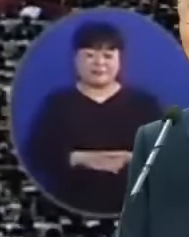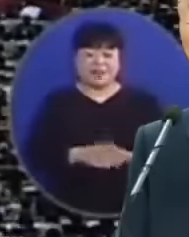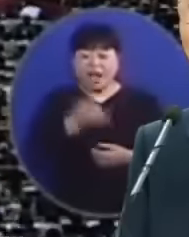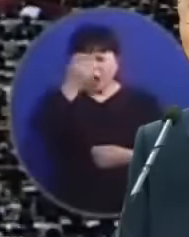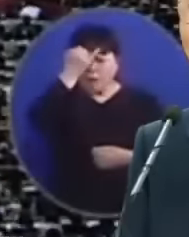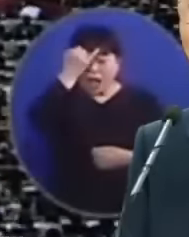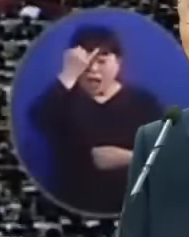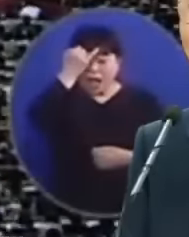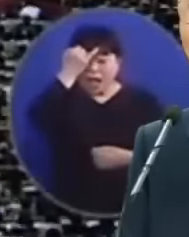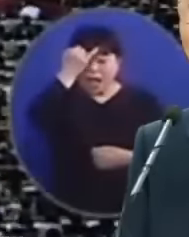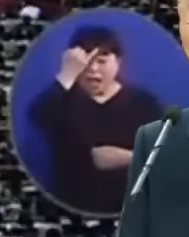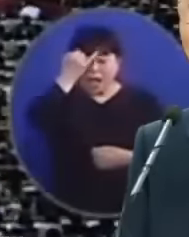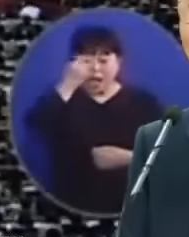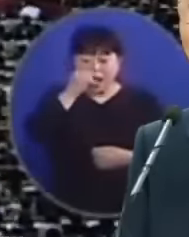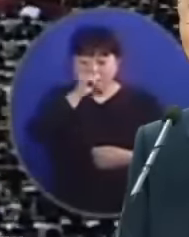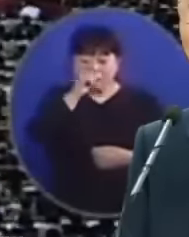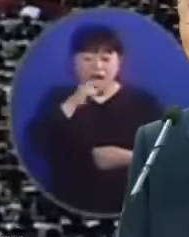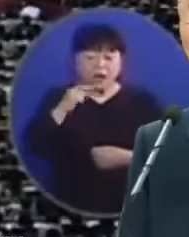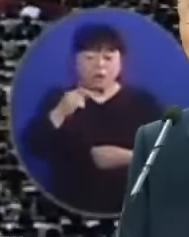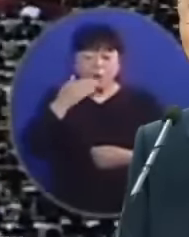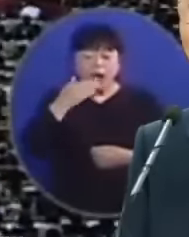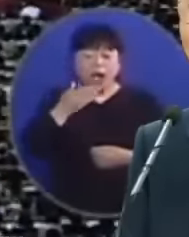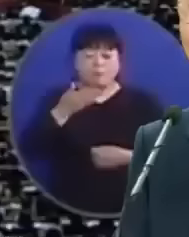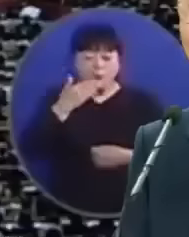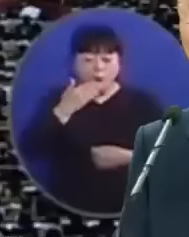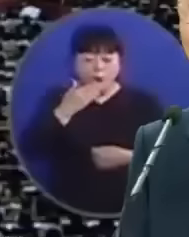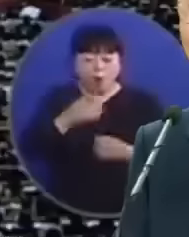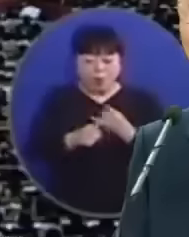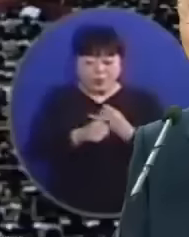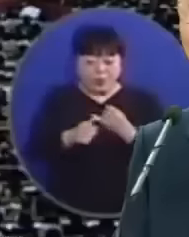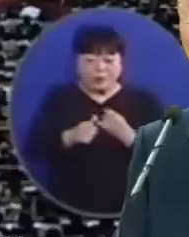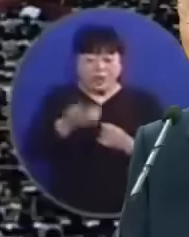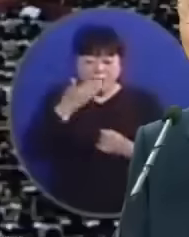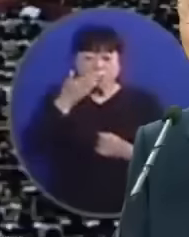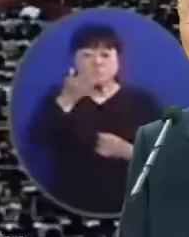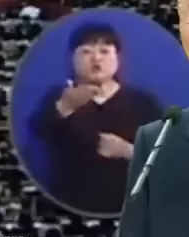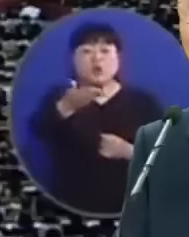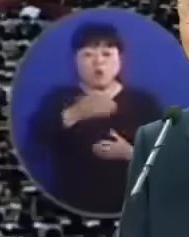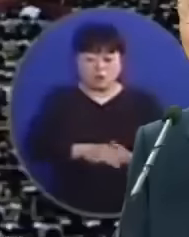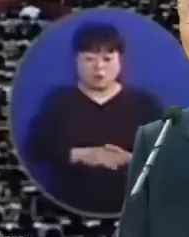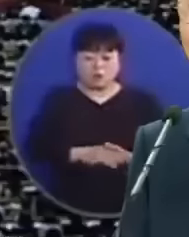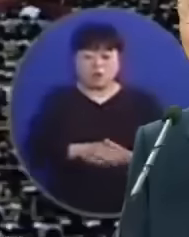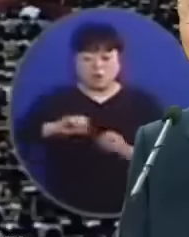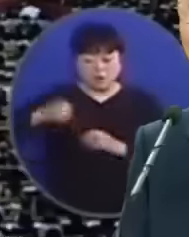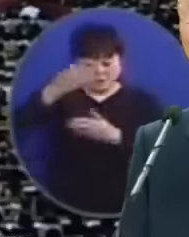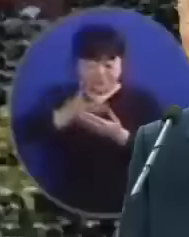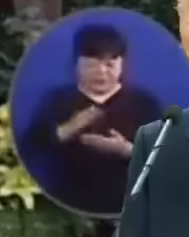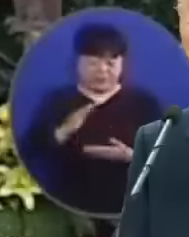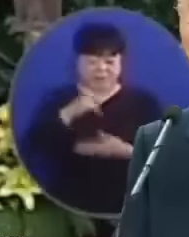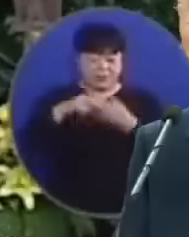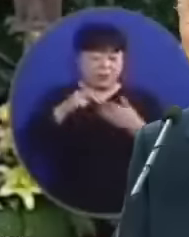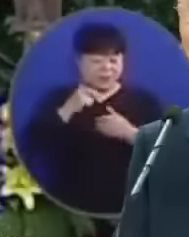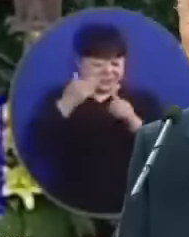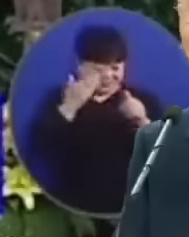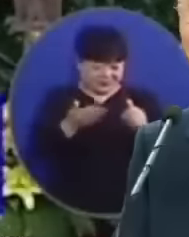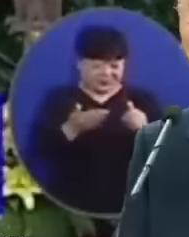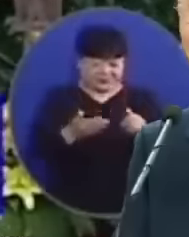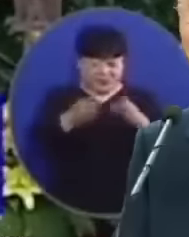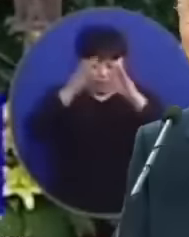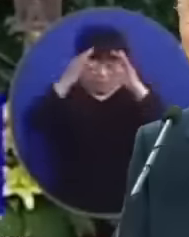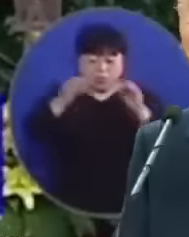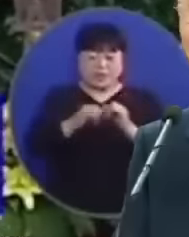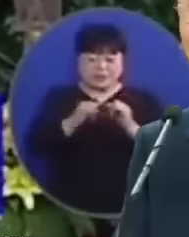하와가 선악과를 따먹고 그 남편에게 그 선악과를 먹게 하고 난 다음에 버림을 당했습니다. 야훼 하나님이 이르시되 보라